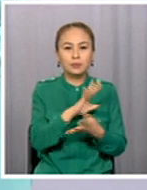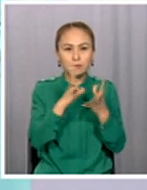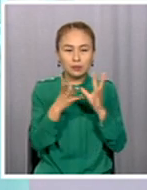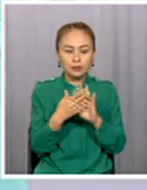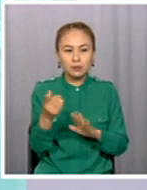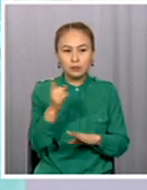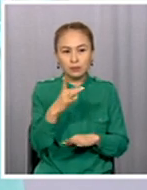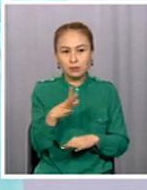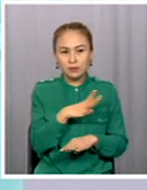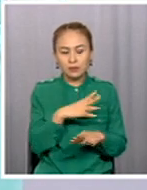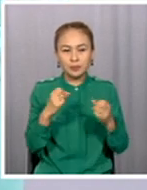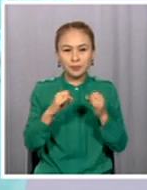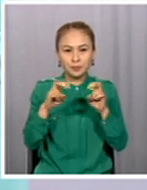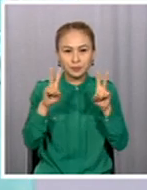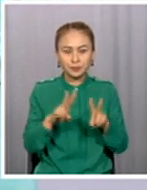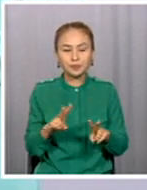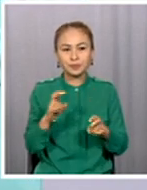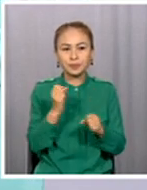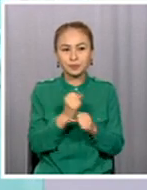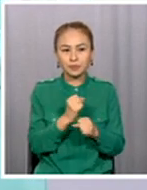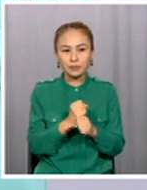үшін арналған машина.